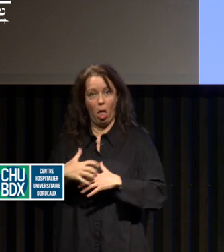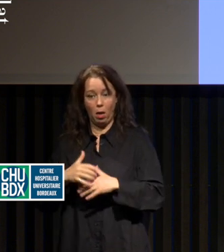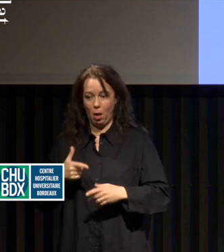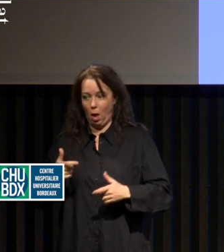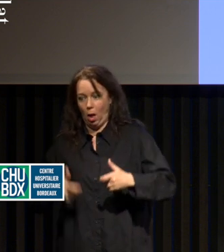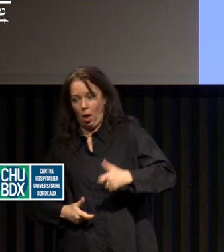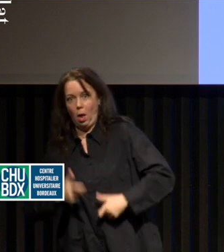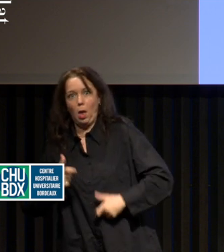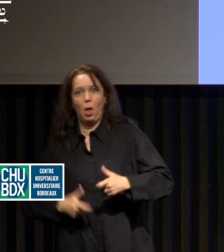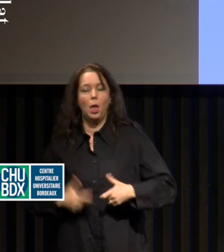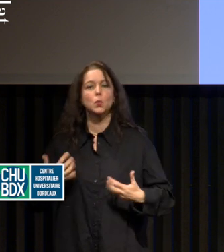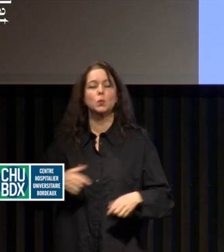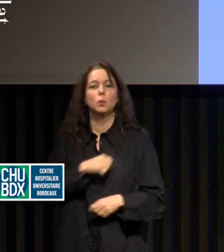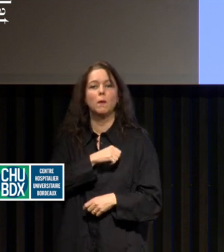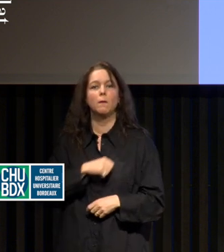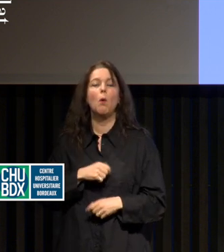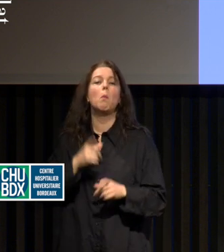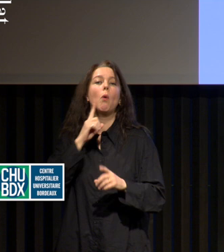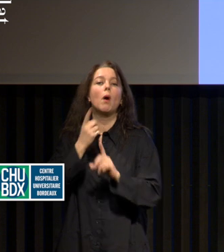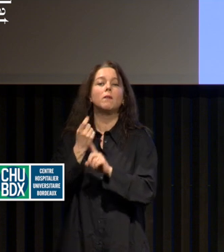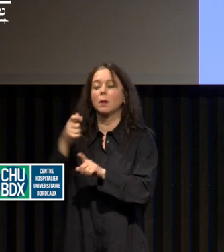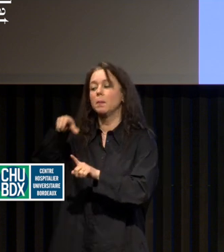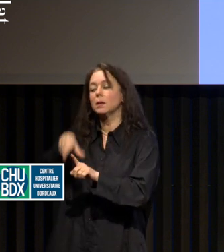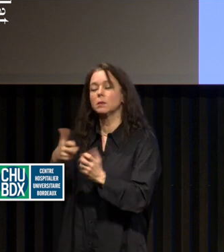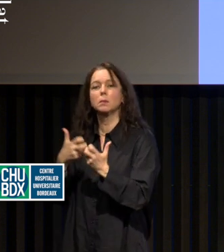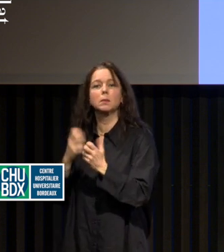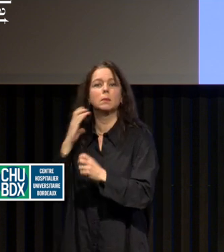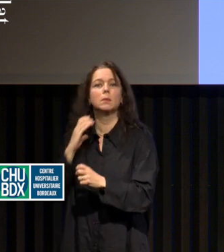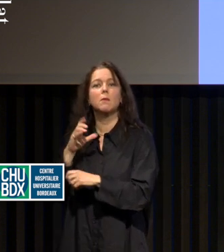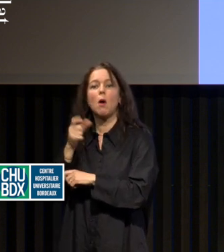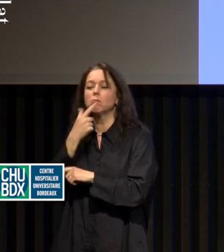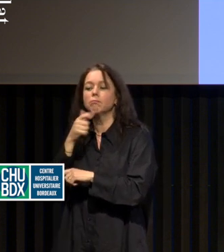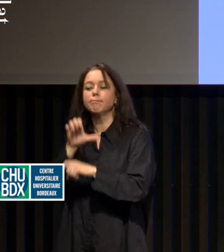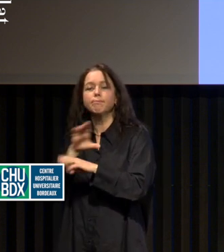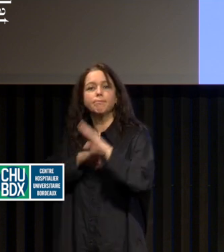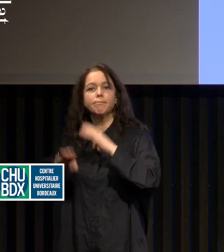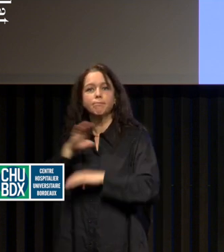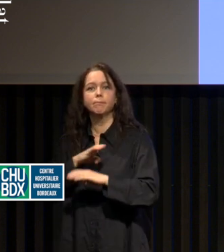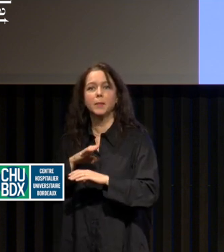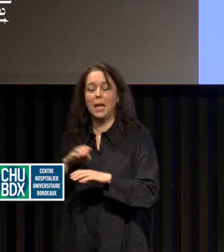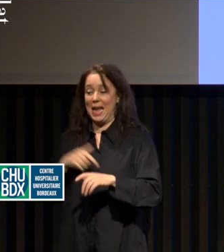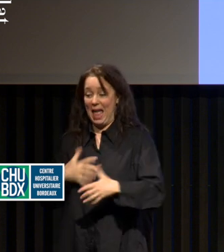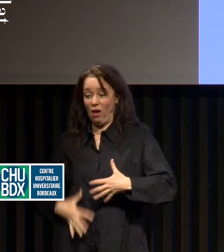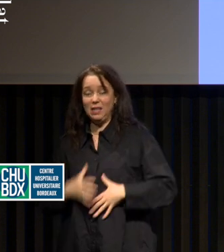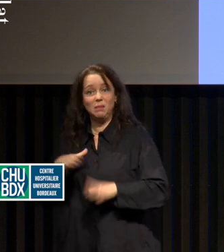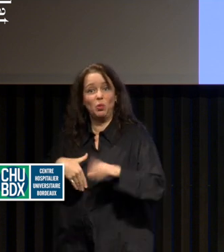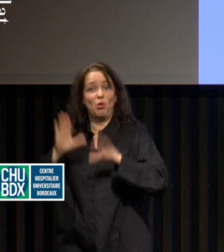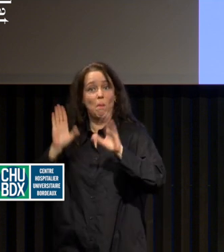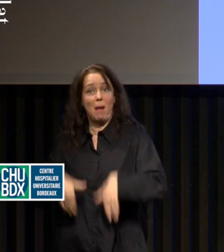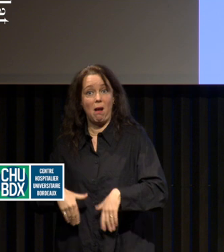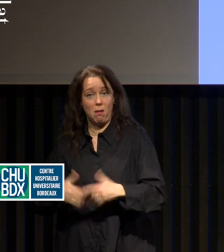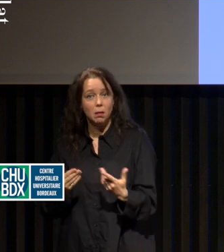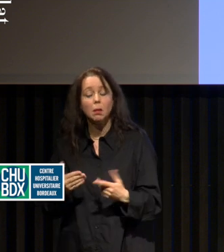la faveur, le plus souvent, d'un traitement antibiotique chez quelqu'un dont les défenses de l'organisme ne fonctionnent pas bien. Le microbiote va se déséquilibrer et va faire